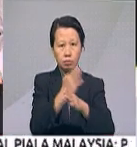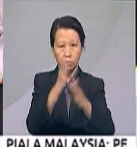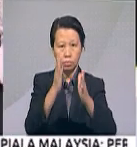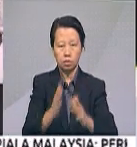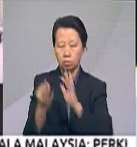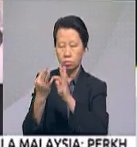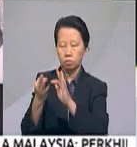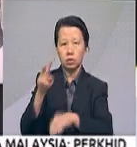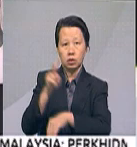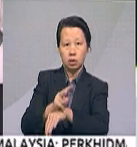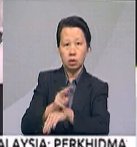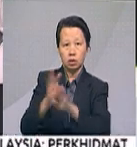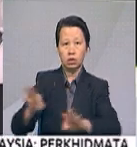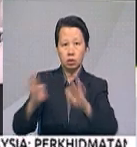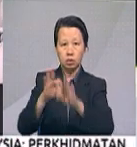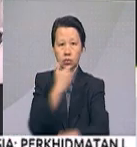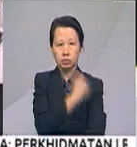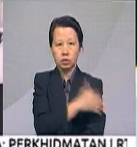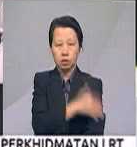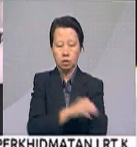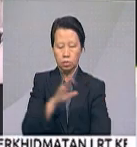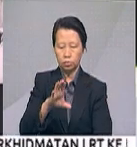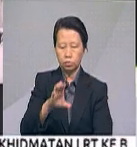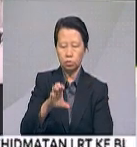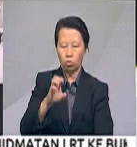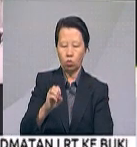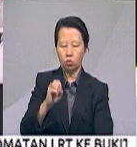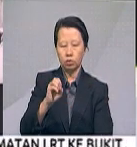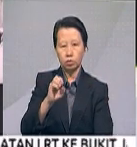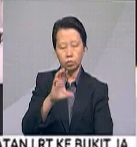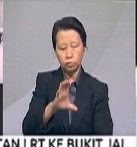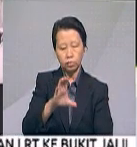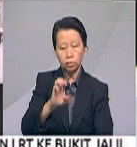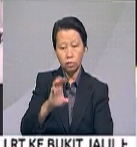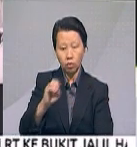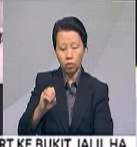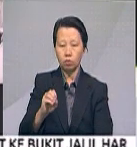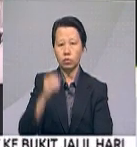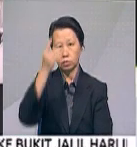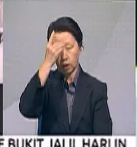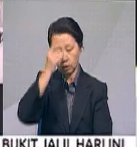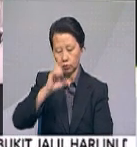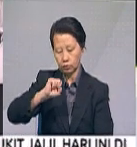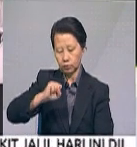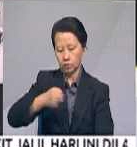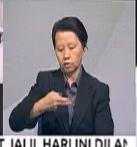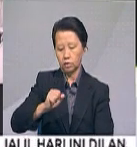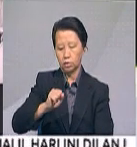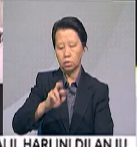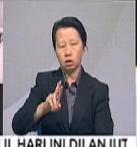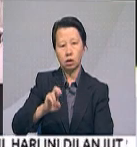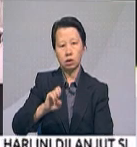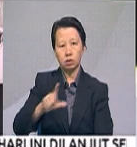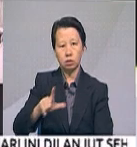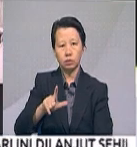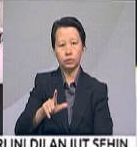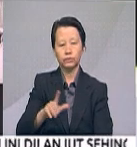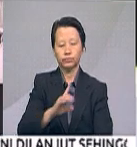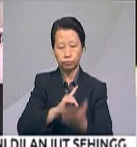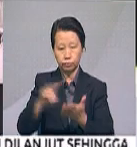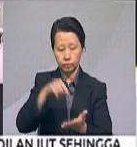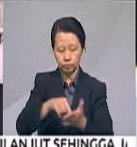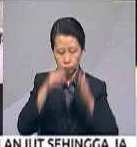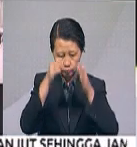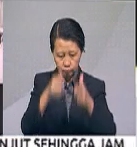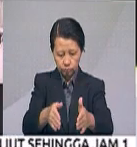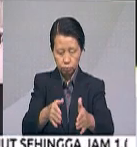terhadap saksi utama bekas CEO 1MDB, Datuk Syarul Azral Ibrahim Halmi. Rangkuman minggu ini bertumpu